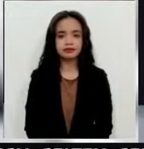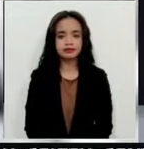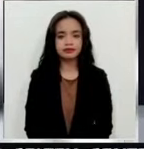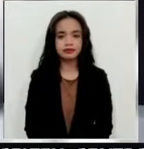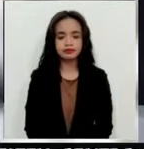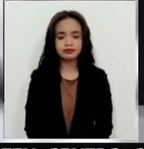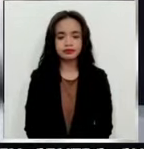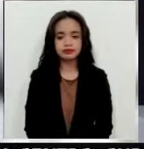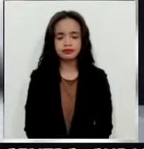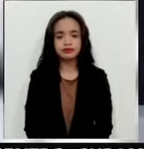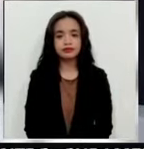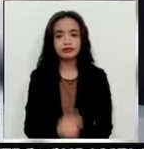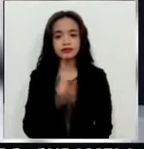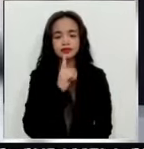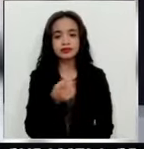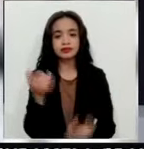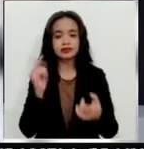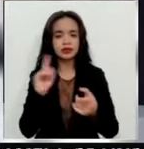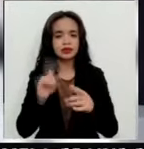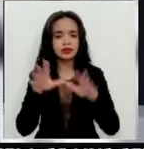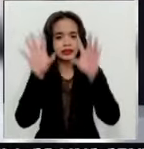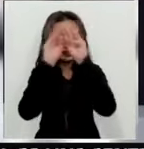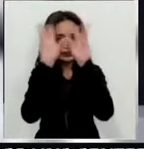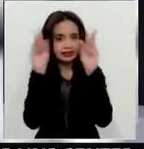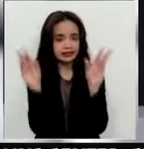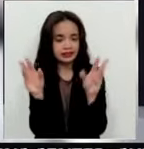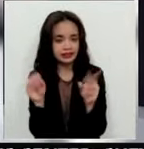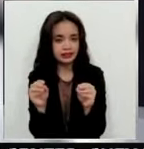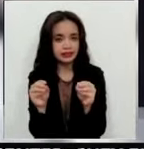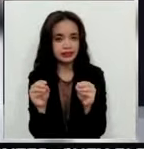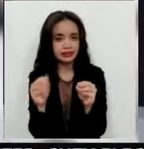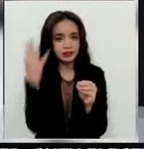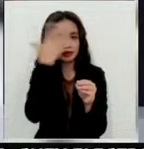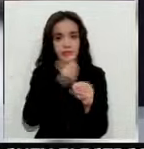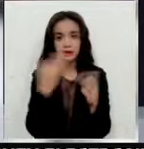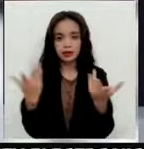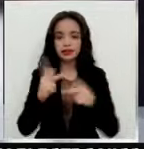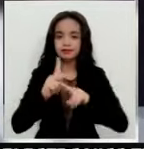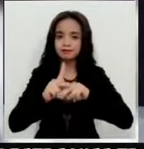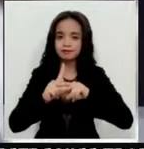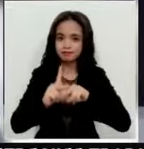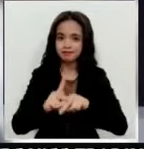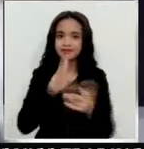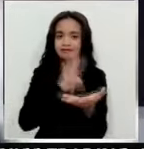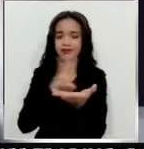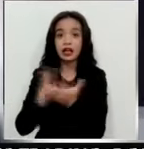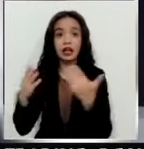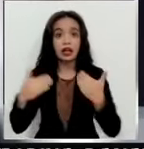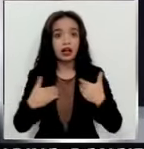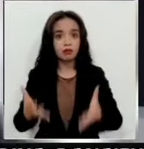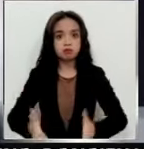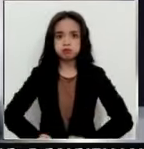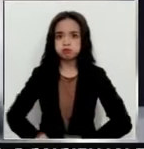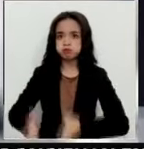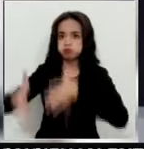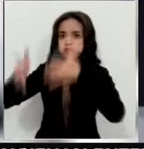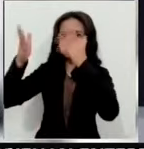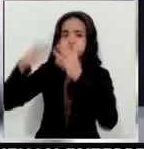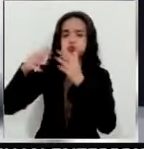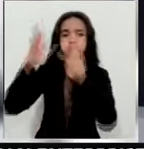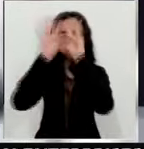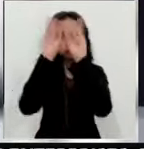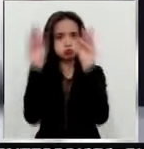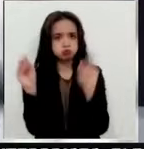Singtamis ng Simoy Pasko ang tema na isang pasyalan sa Pangasinan. Meron ding higanting Christmas tree noon. At yan